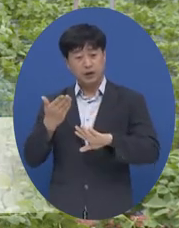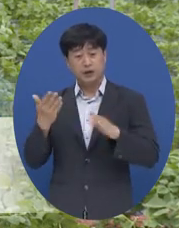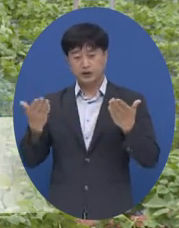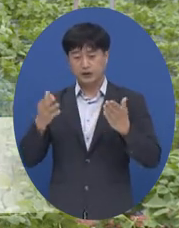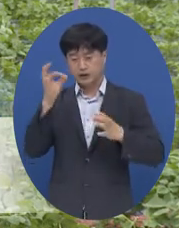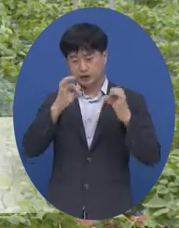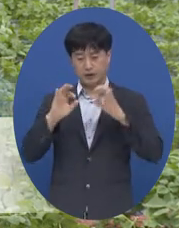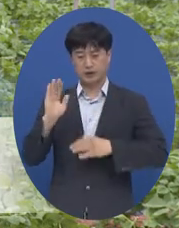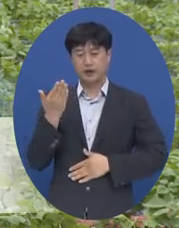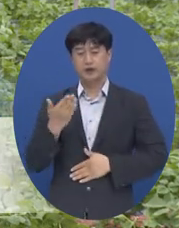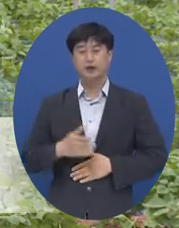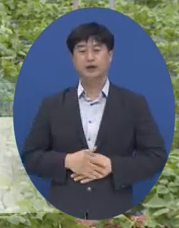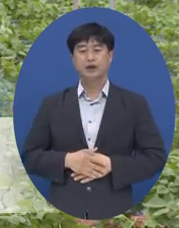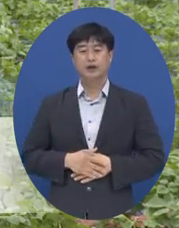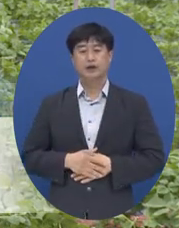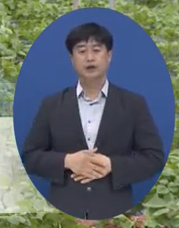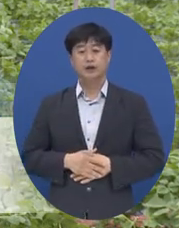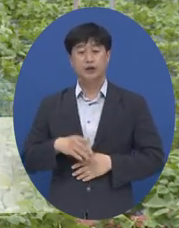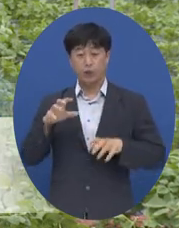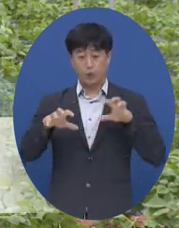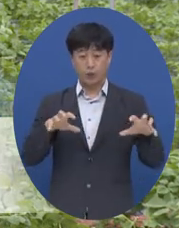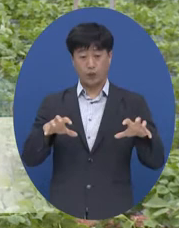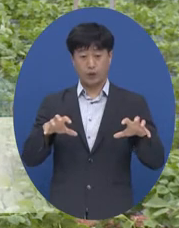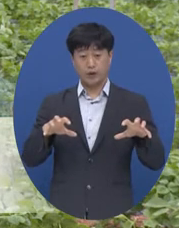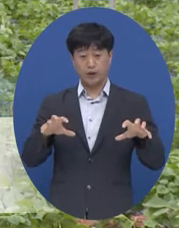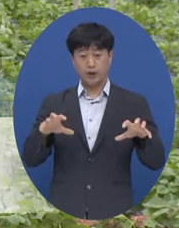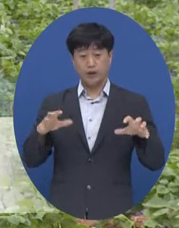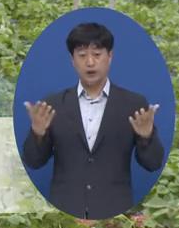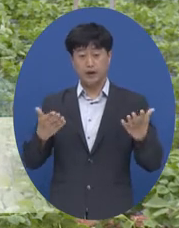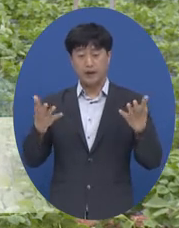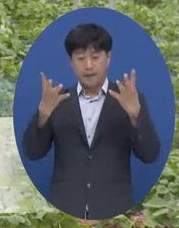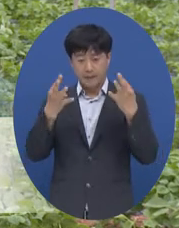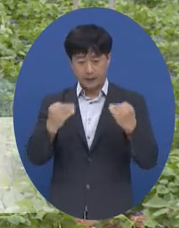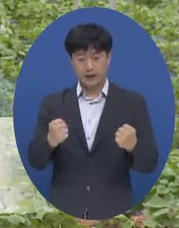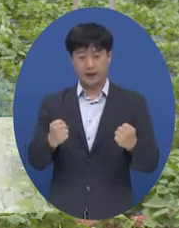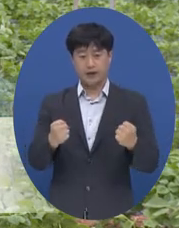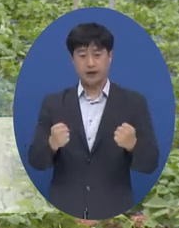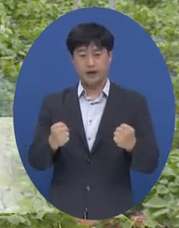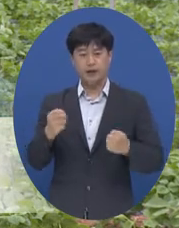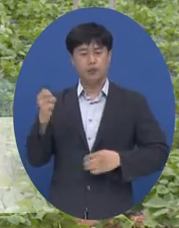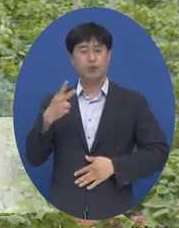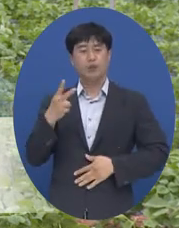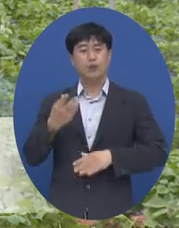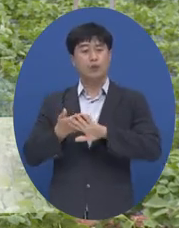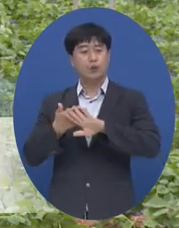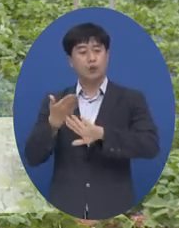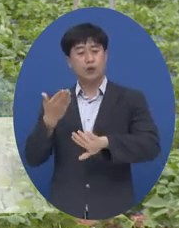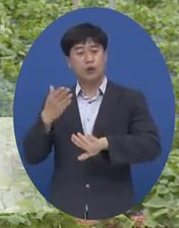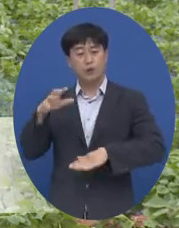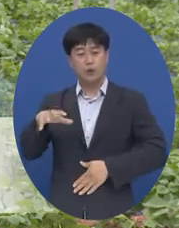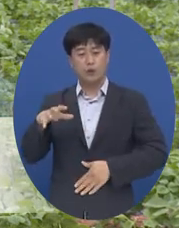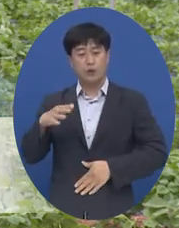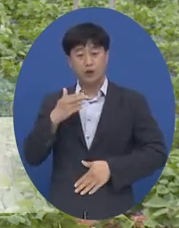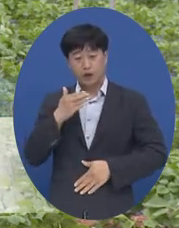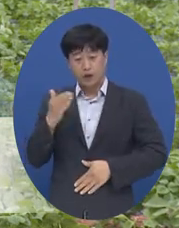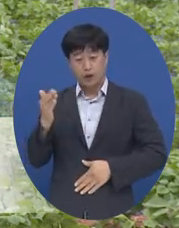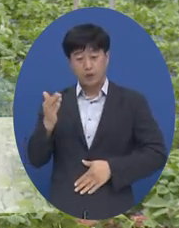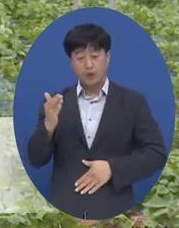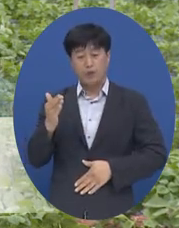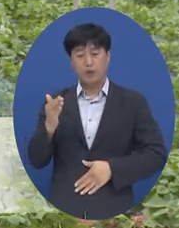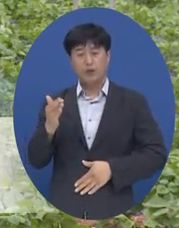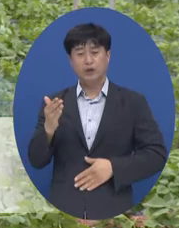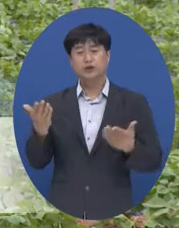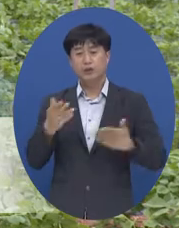나가면은 또 다른 직장 알아봐야죠. 예, 여기저기 하는 데가 많이 있으니까 예, 또 다른 데